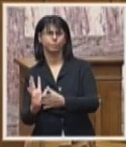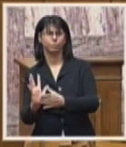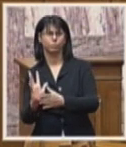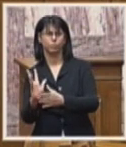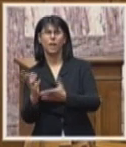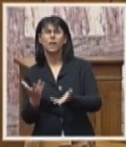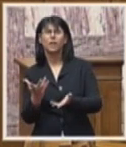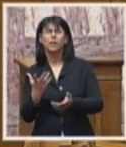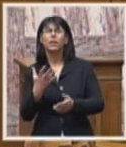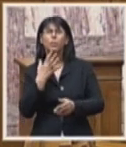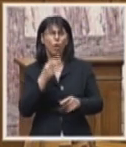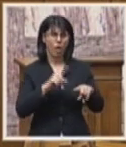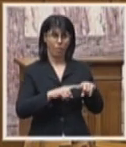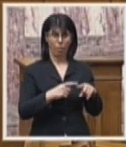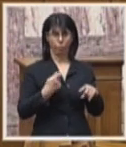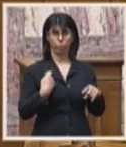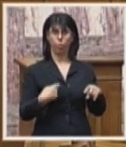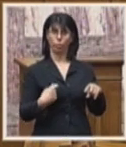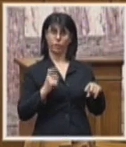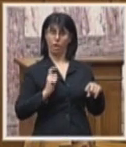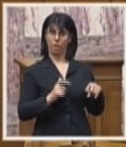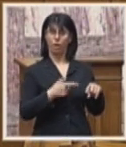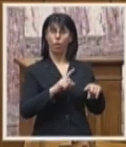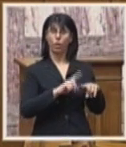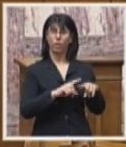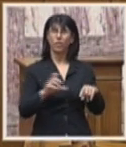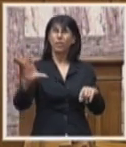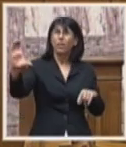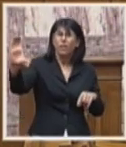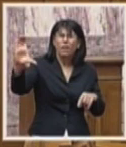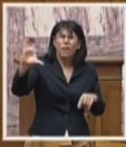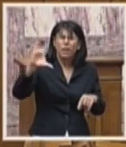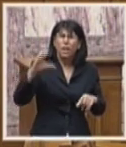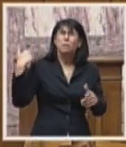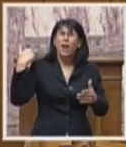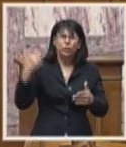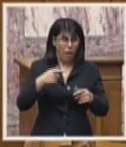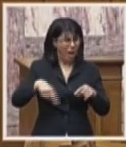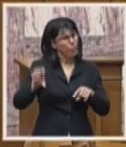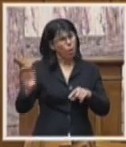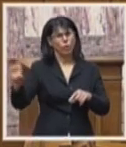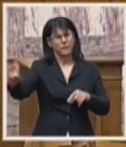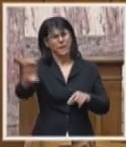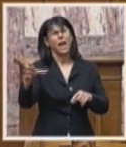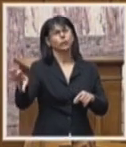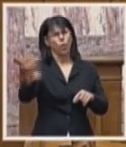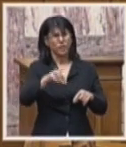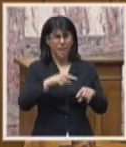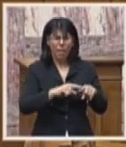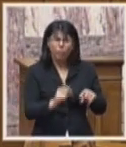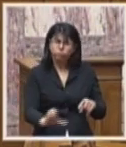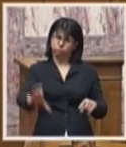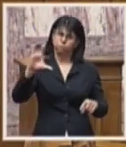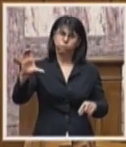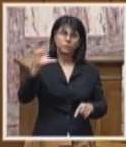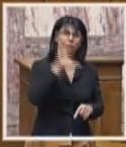χώρα, την Ελλάδα, το μεγαλύτερο πακέτο μαμούθ που έχει ποτέ υπάρξει στην ιστορία του πλανήτη μας,